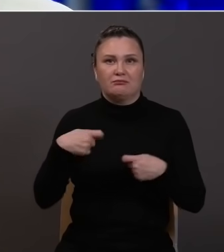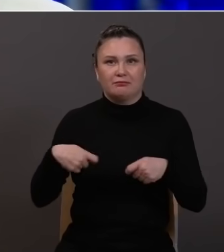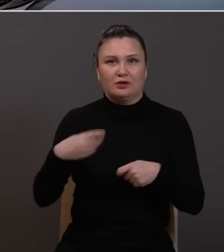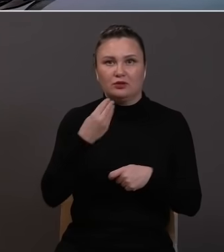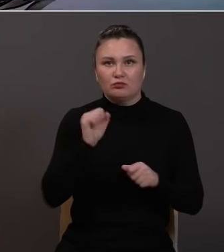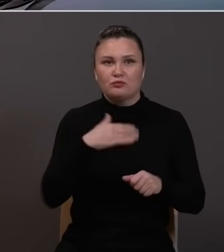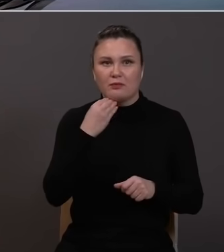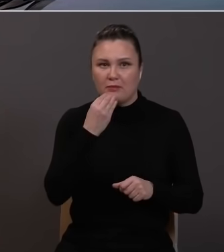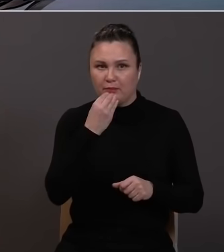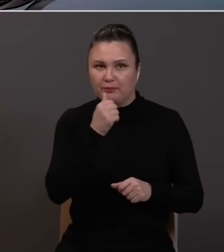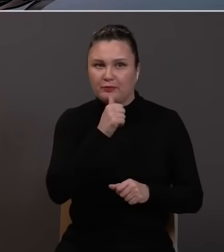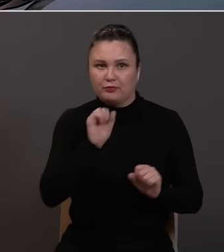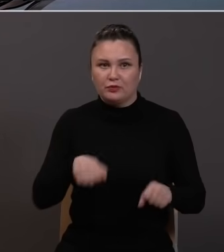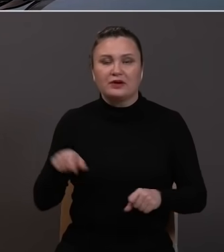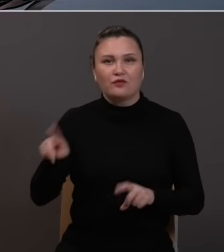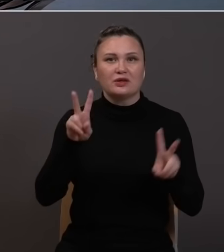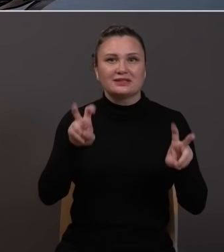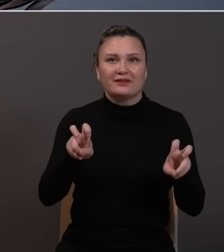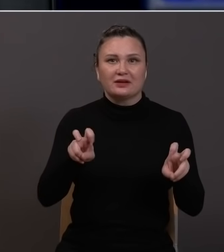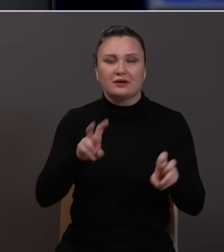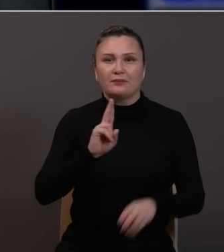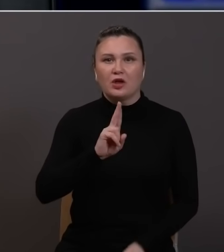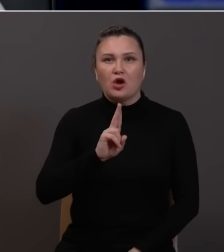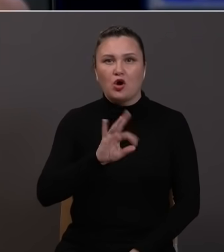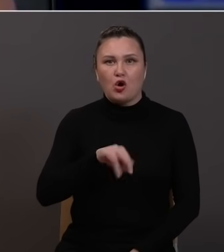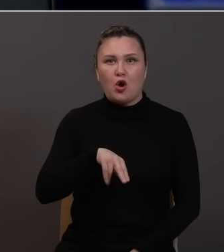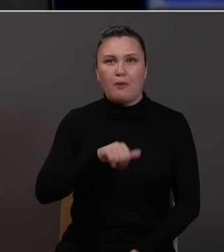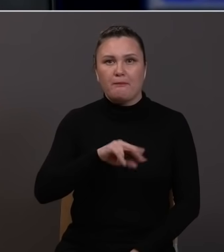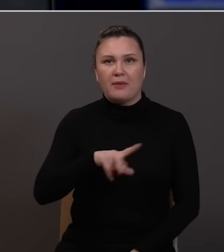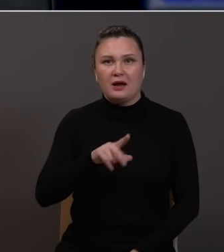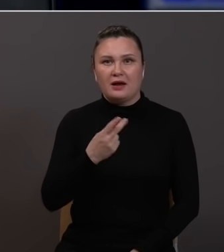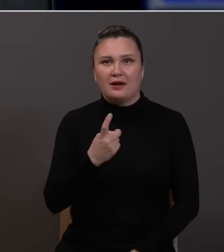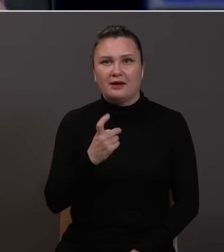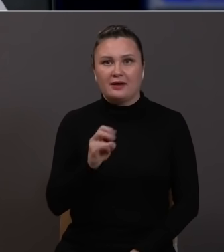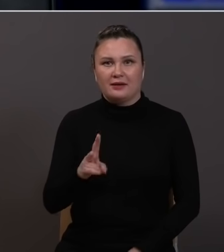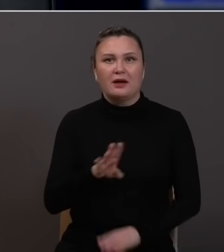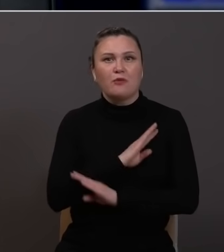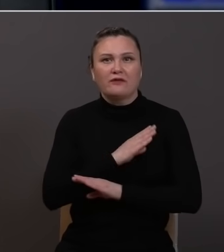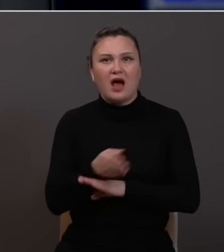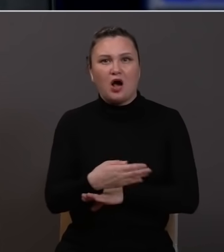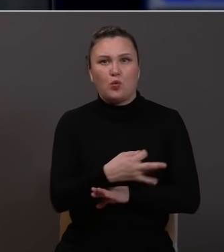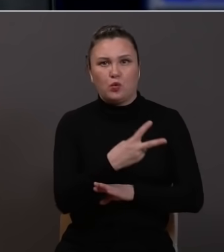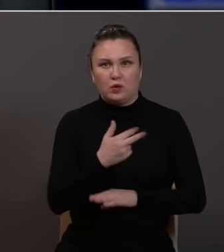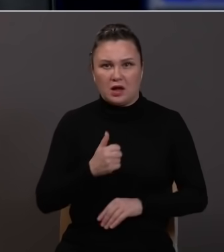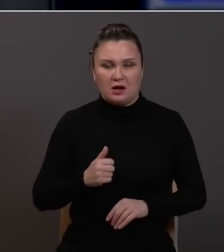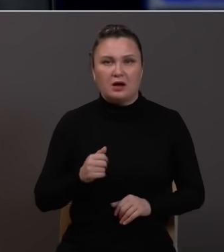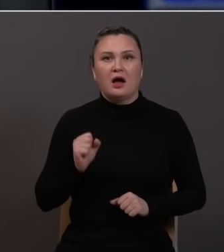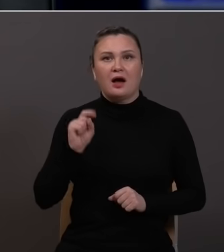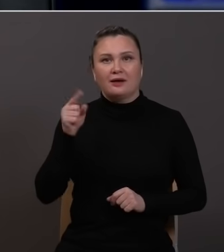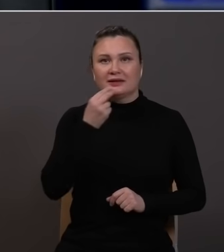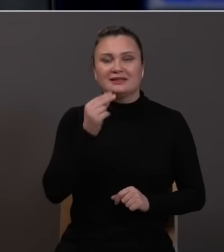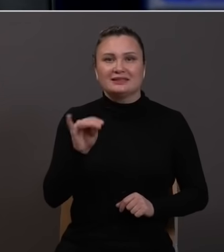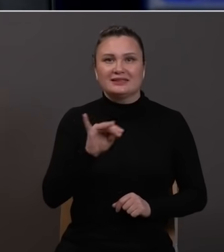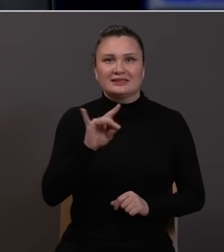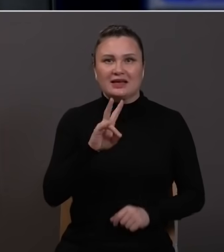попробовать мясо. Это вот они называют его капальхен, вот этот вот мертвая акула они там едят, а те едят из